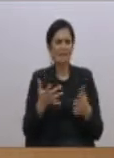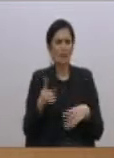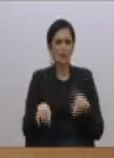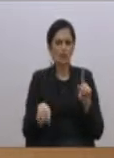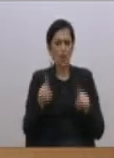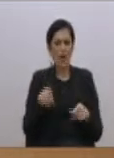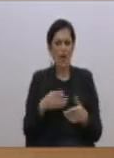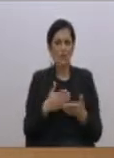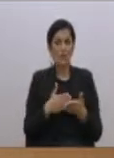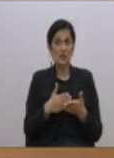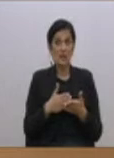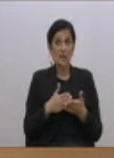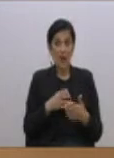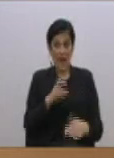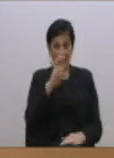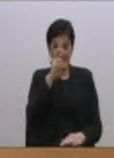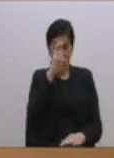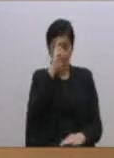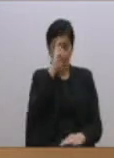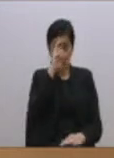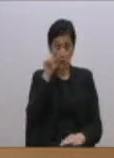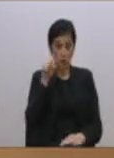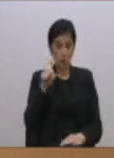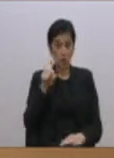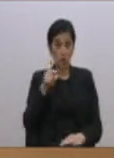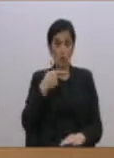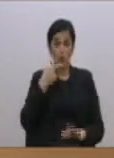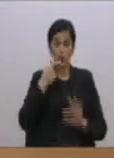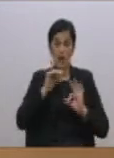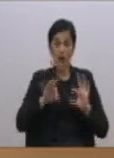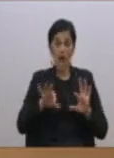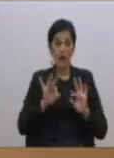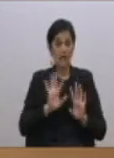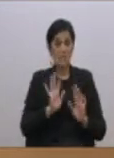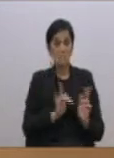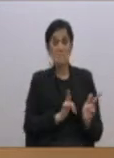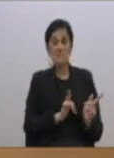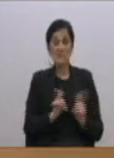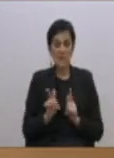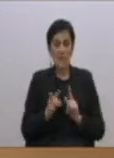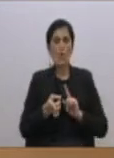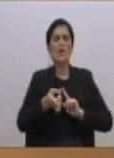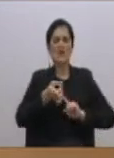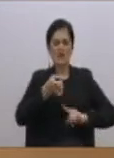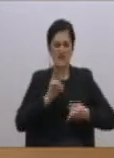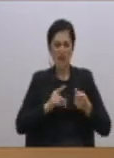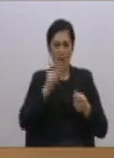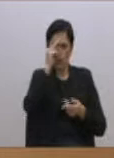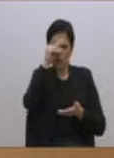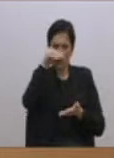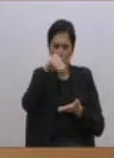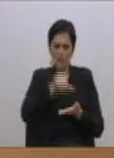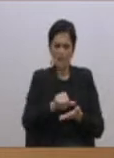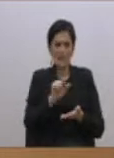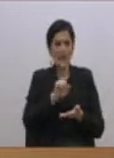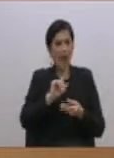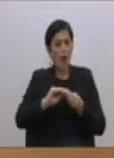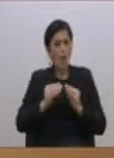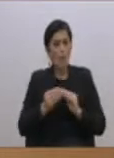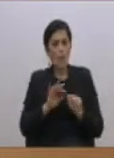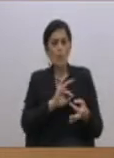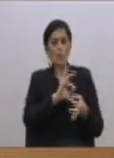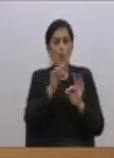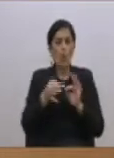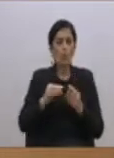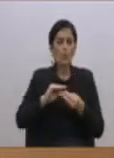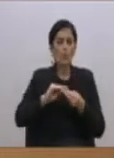სანამ ხელისუფლება არ გამოხატავს მზაობას, რომ რეალურად შევისწავლოთ რა პრობლემები და რა კონკრეტული